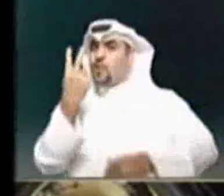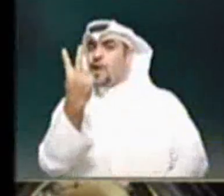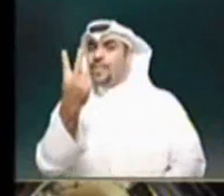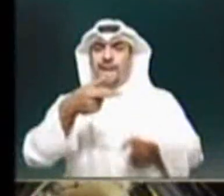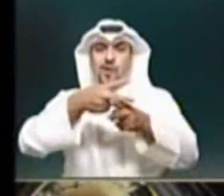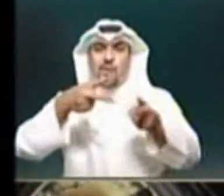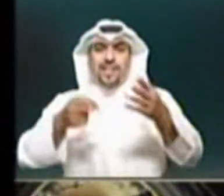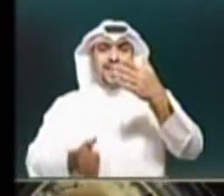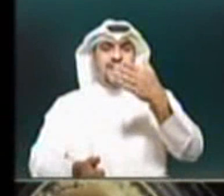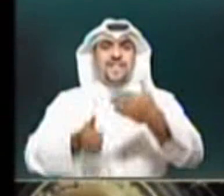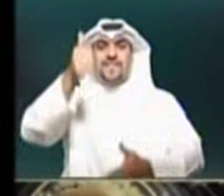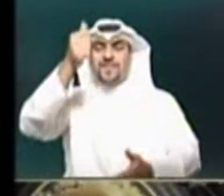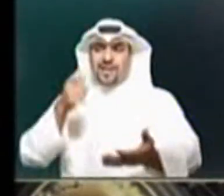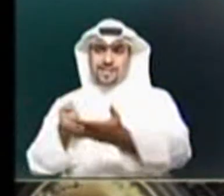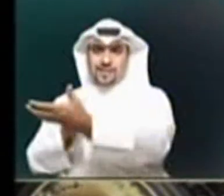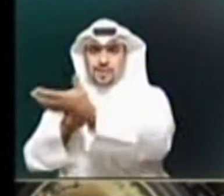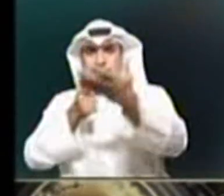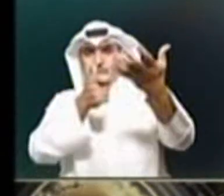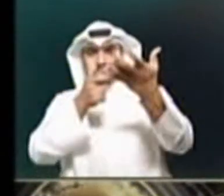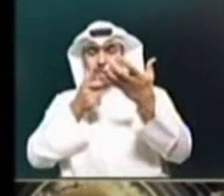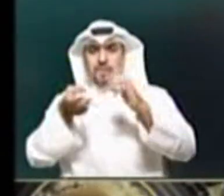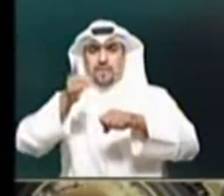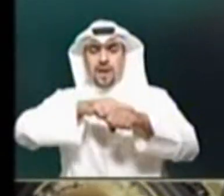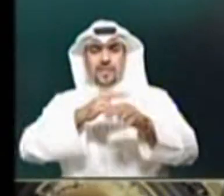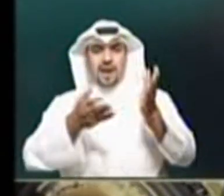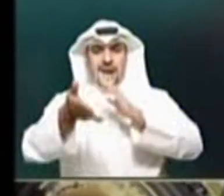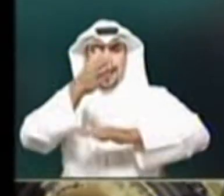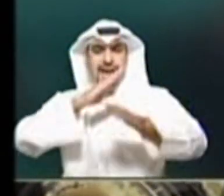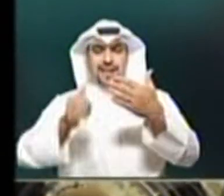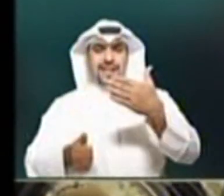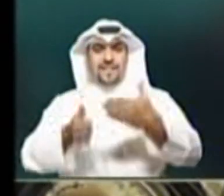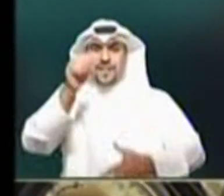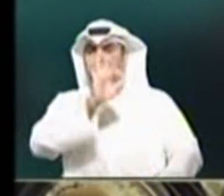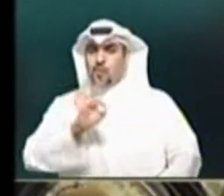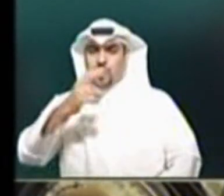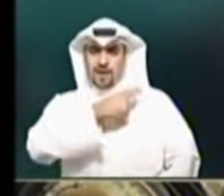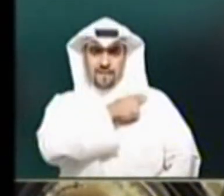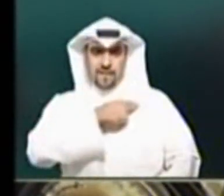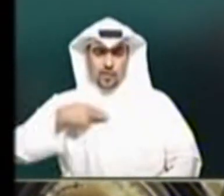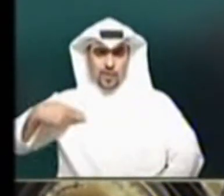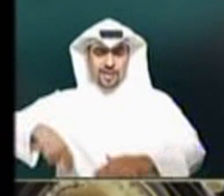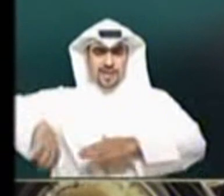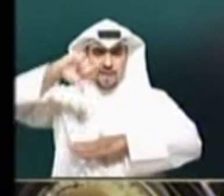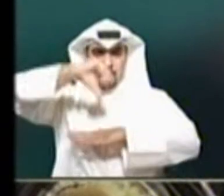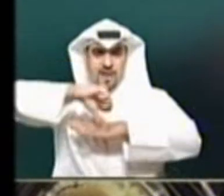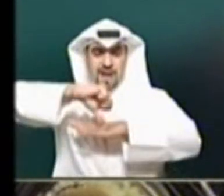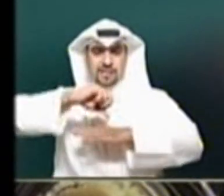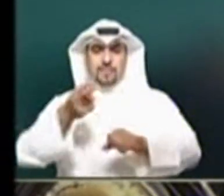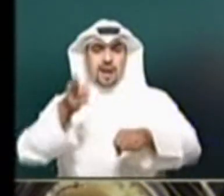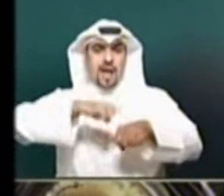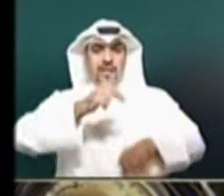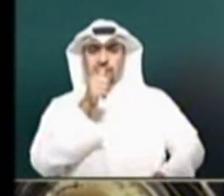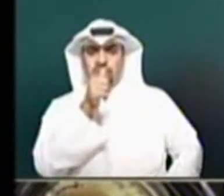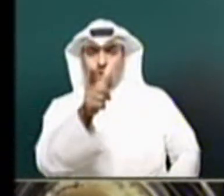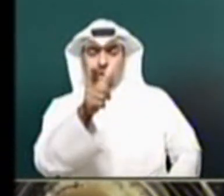الشطي الفائز بذهبية لعبة الكاراتيه في دورة الألعاب الآسيوية في العاصمة الإندونيسية جاكرتا. وقال إن